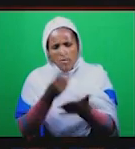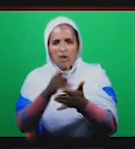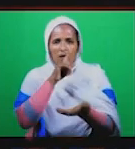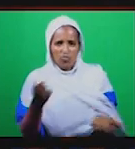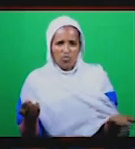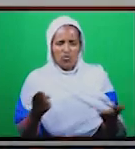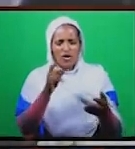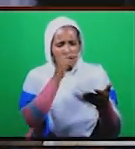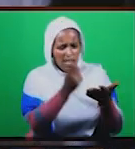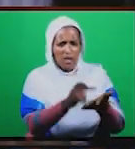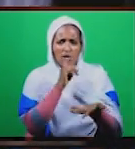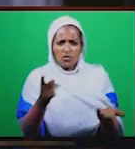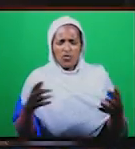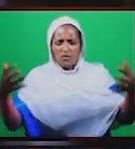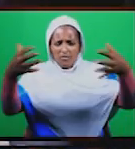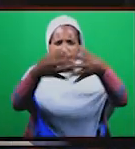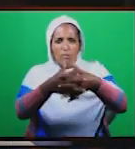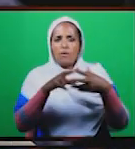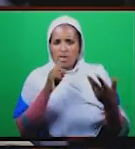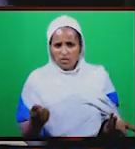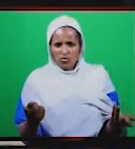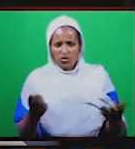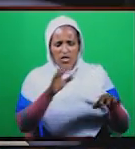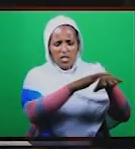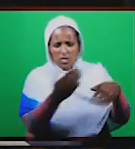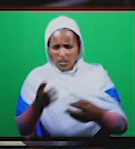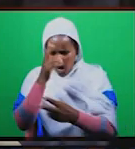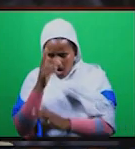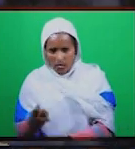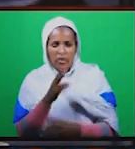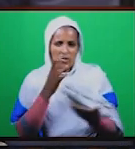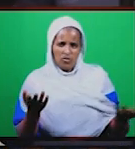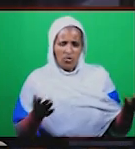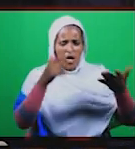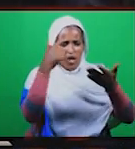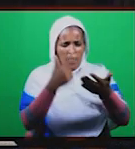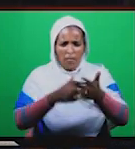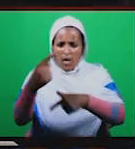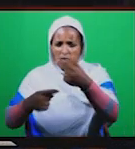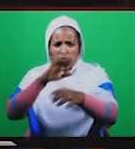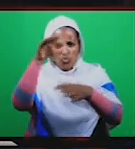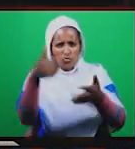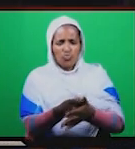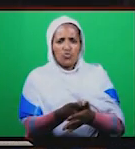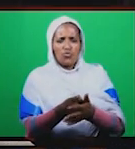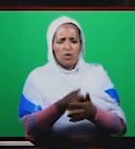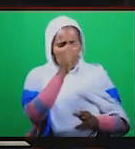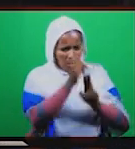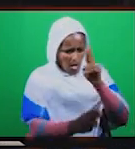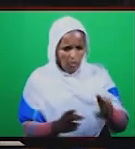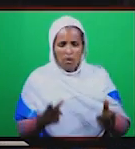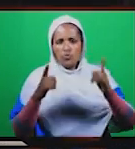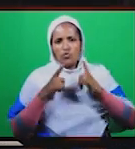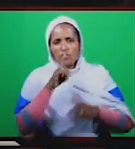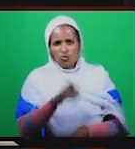ሁሉ እናደርጋለን። የኢትዮጵያ ሕዝቡ ቅን ነው፣ ደግ ነው፣ ተባባሪ ነው፣